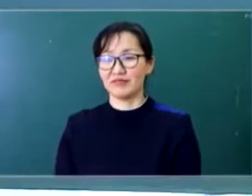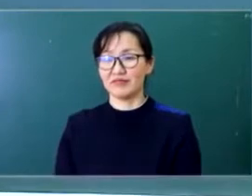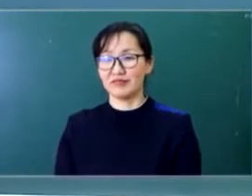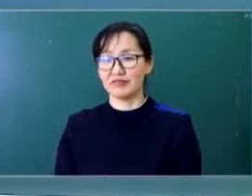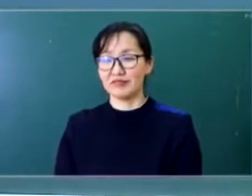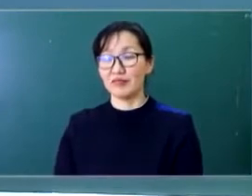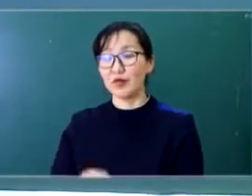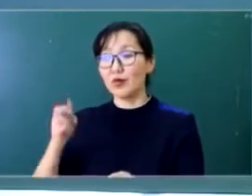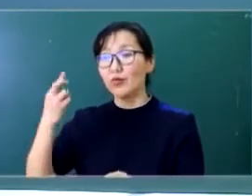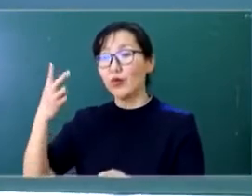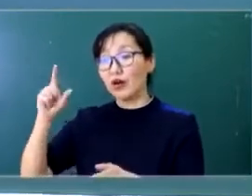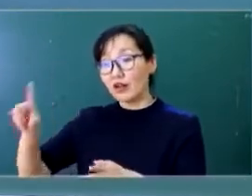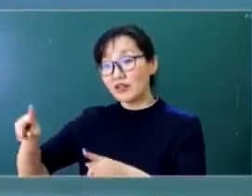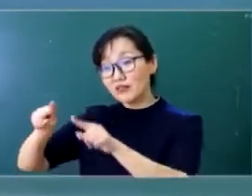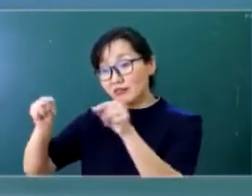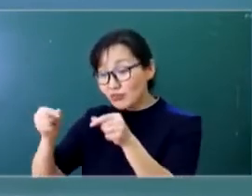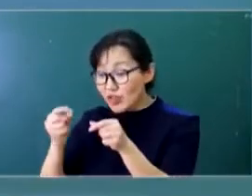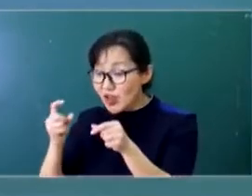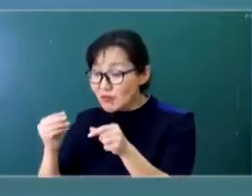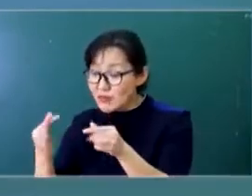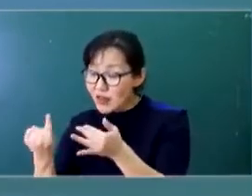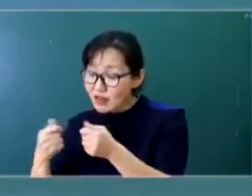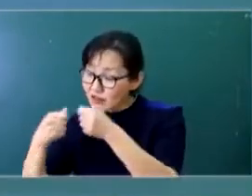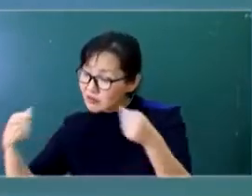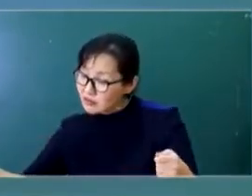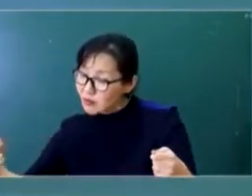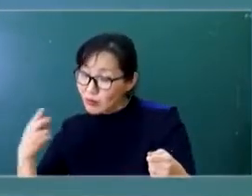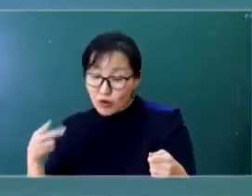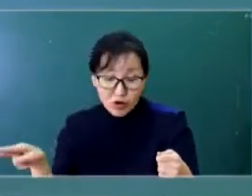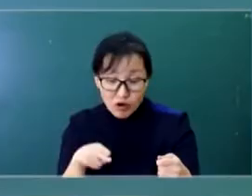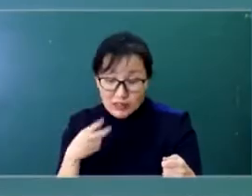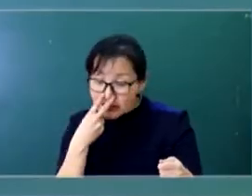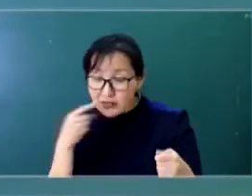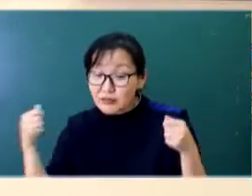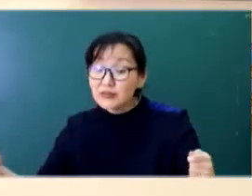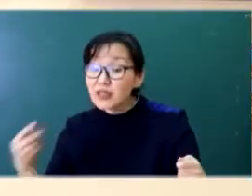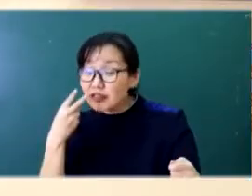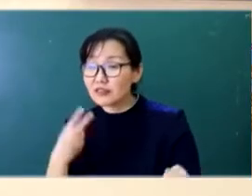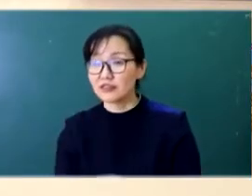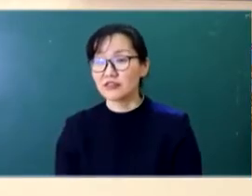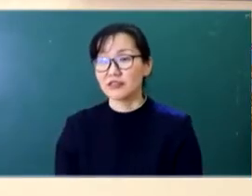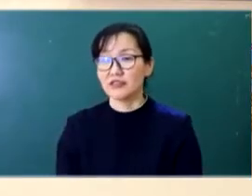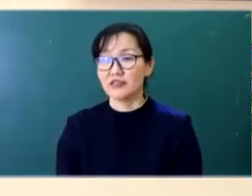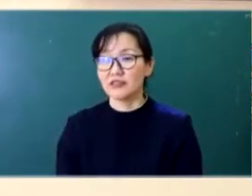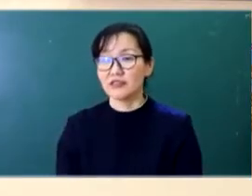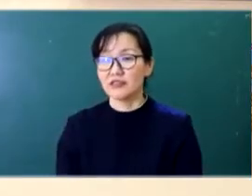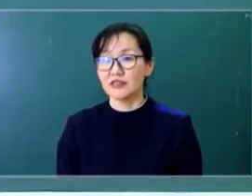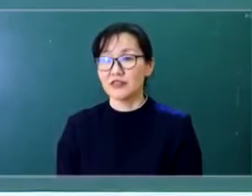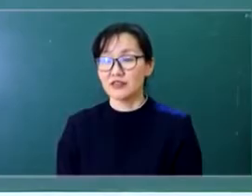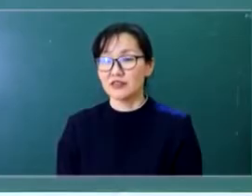нэгж зайд байна. За тэгвэл 2/2-оос хэдийн хэмжээний зайд хол байгааг харъя.